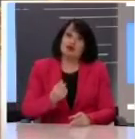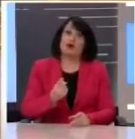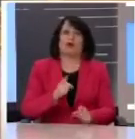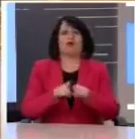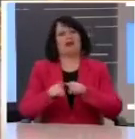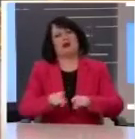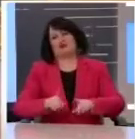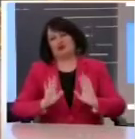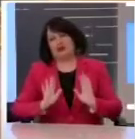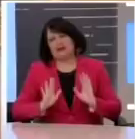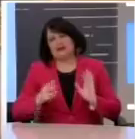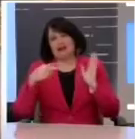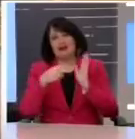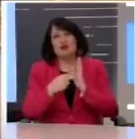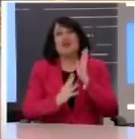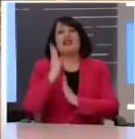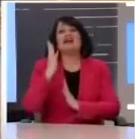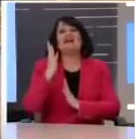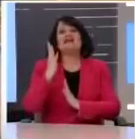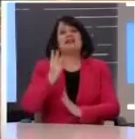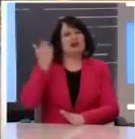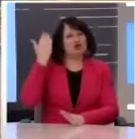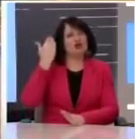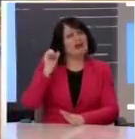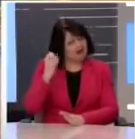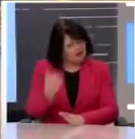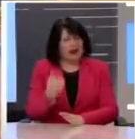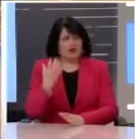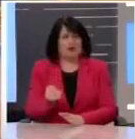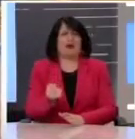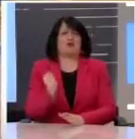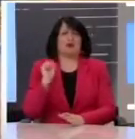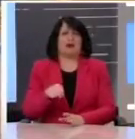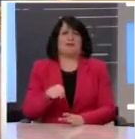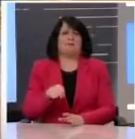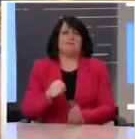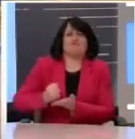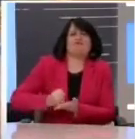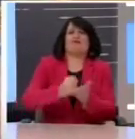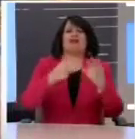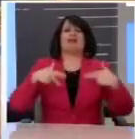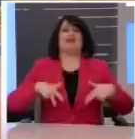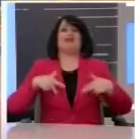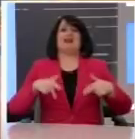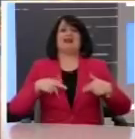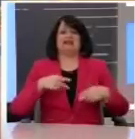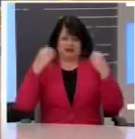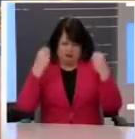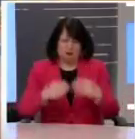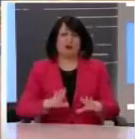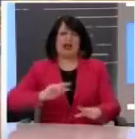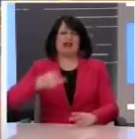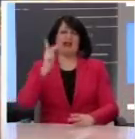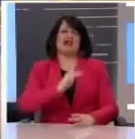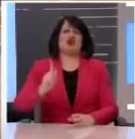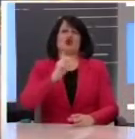σχέση, κύριε Θοδωράκη, με το 2014, υπήρχαν και το 2014 για να στηρίζουν κυβερνήσεις που επέβαλαν την πιο άθλια αντικοινωνική